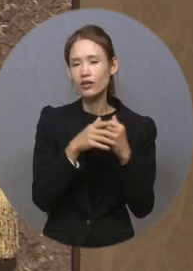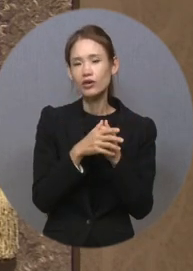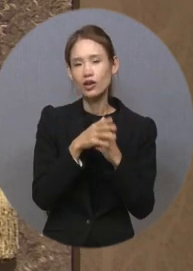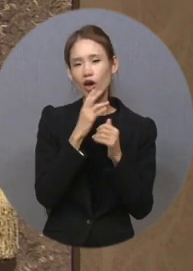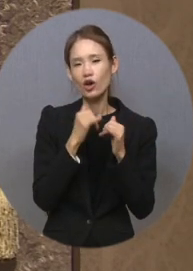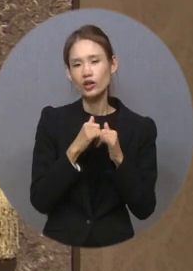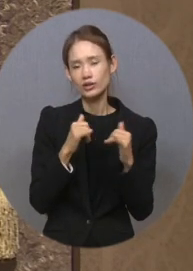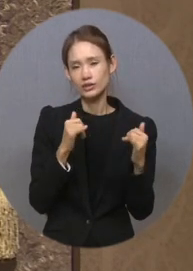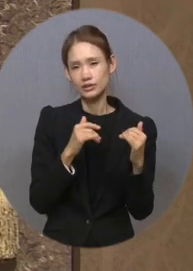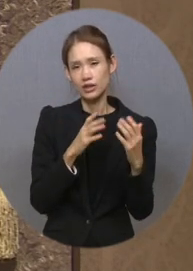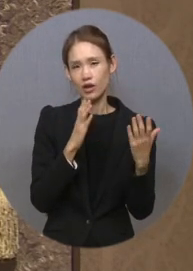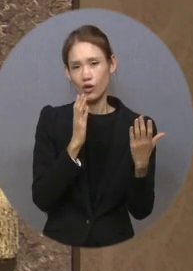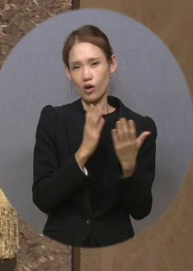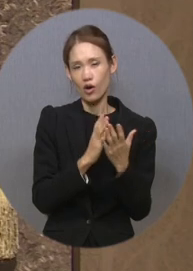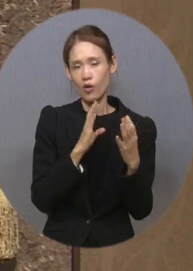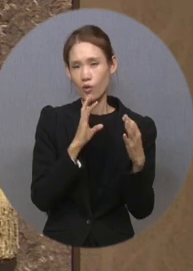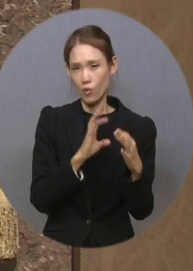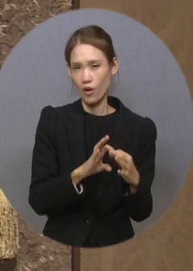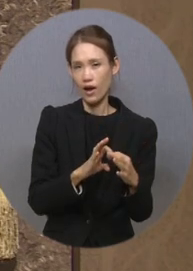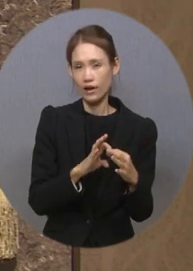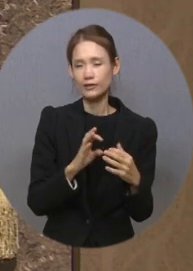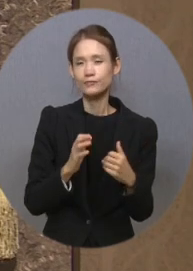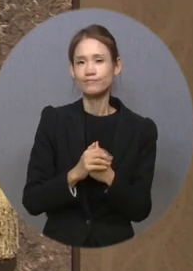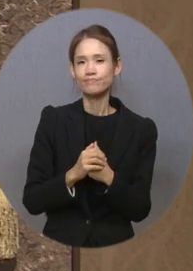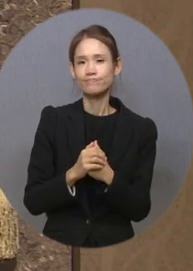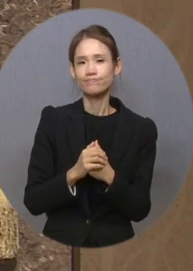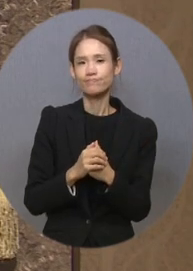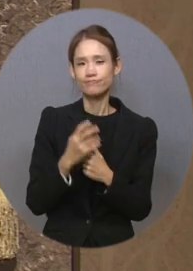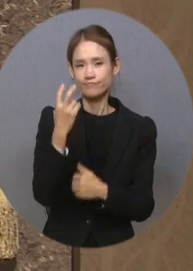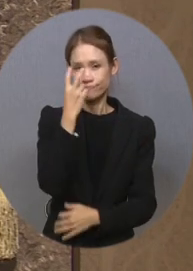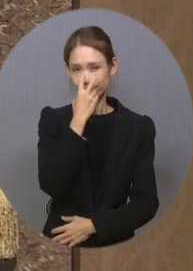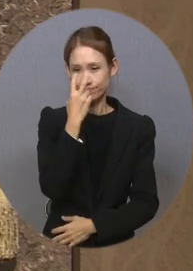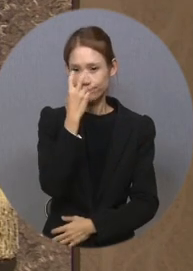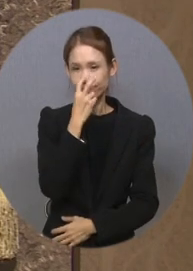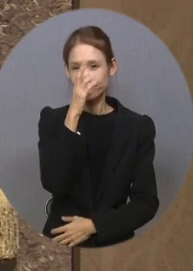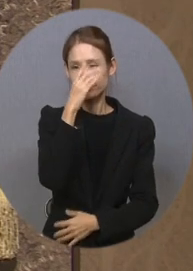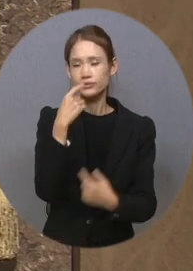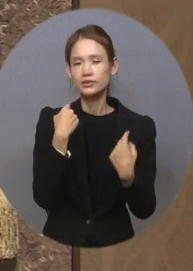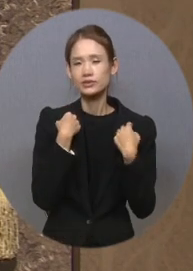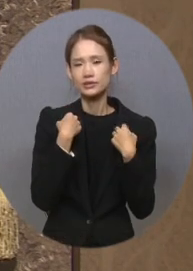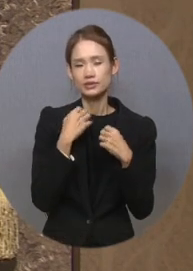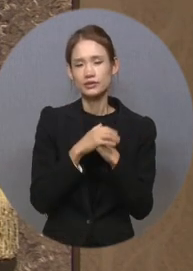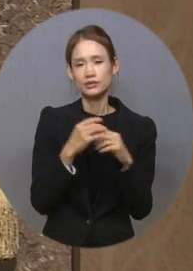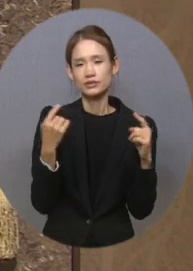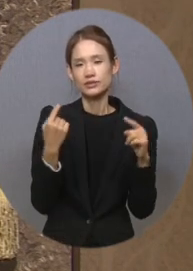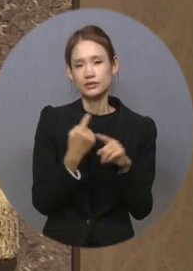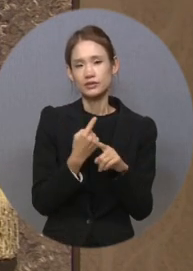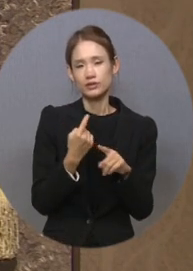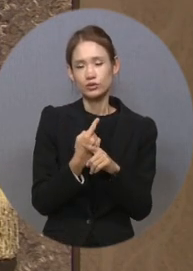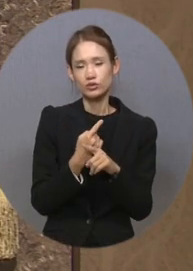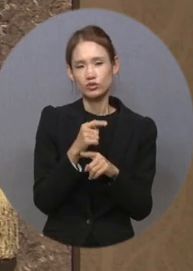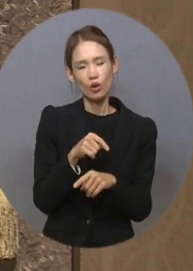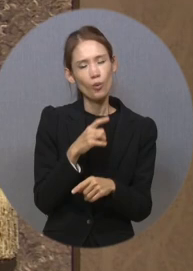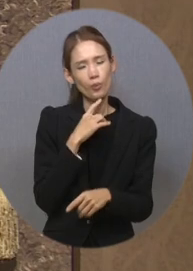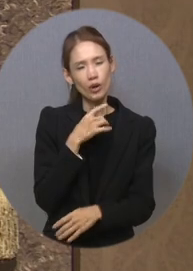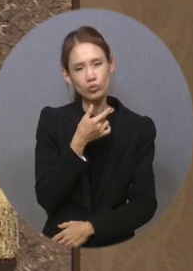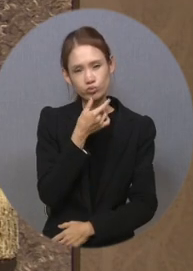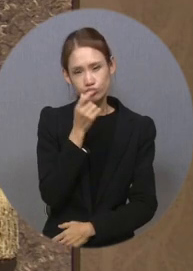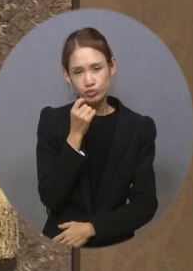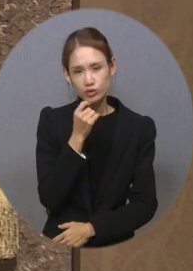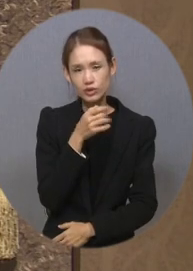어르신들께 많이 치매 관련되는 그런 검진 치료 이런 걸 합니다. 근데 그것만 가지고는 부족하다. 그래서